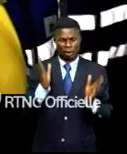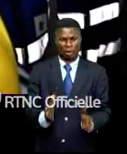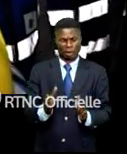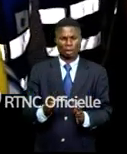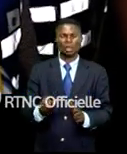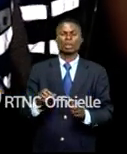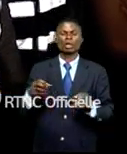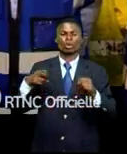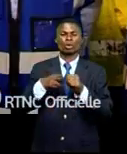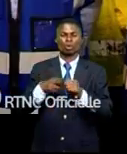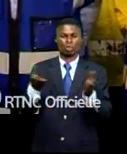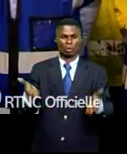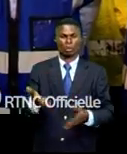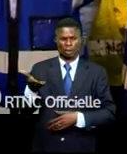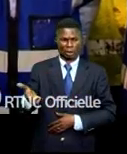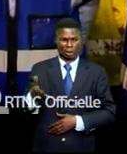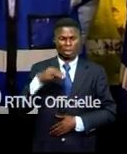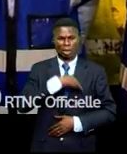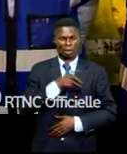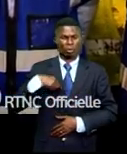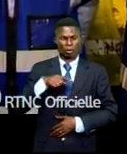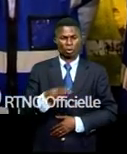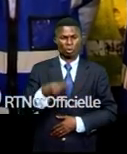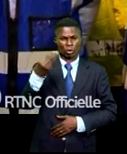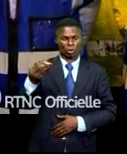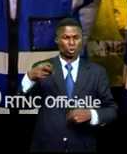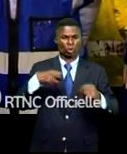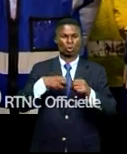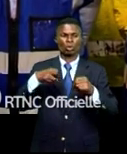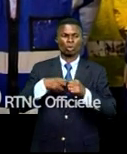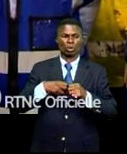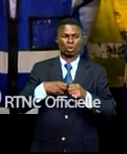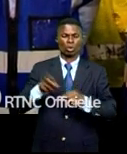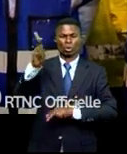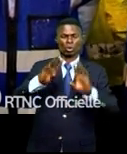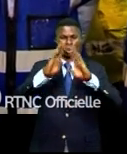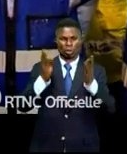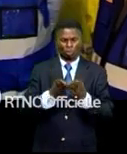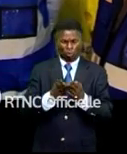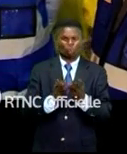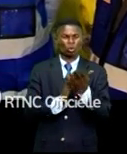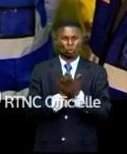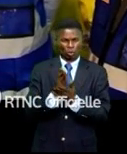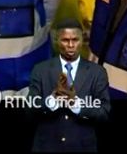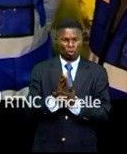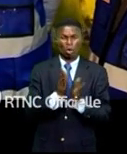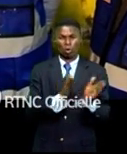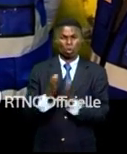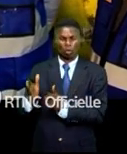la SNEL SA. Notre mission, c'est de fournir de l'énergie à la population dans de bonnes conditions. Il est prévu